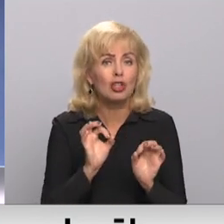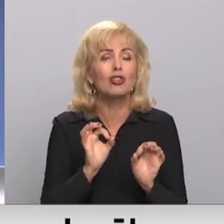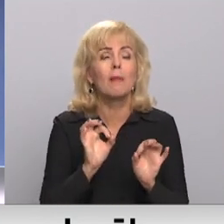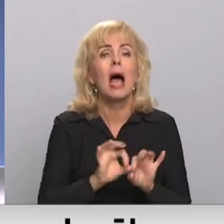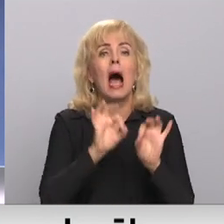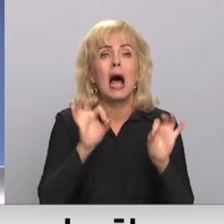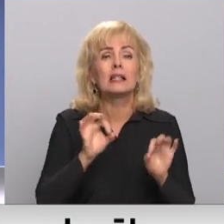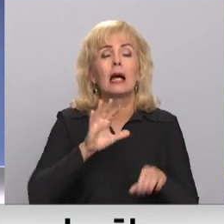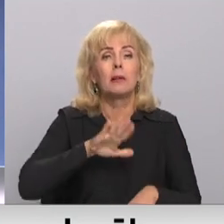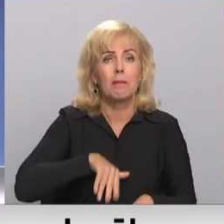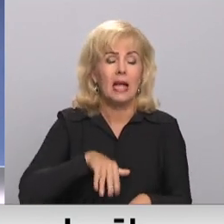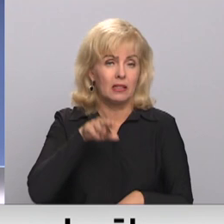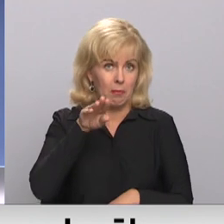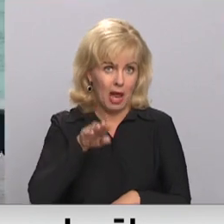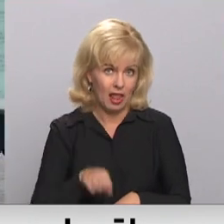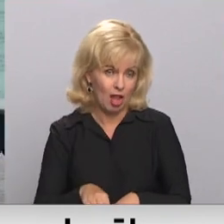pēc mēneša.